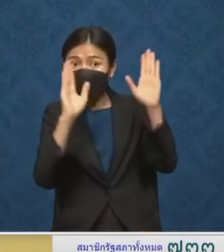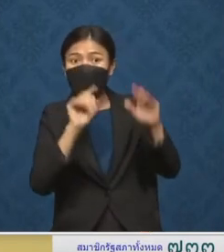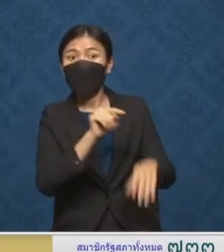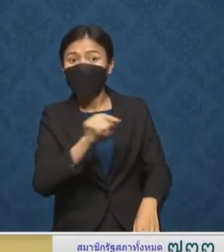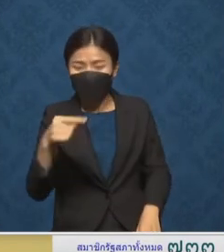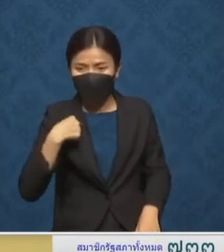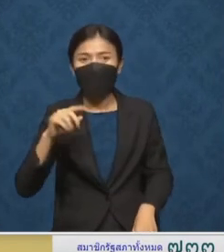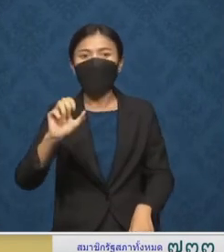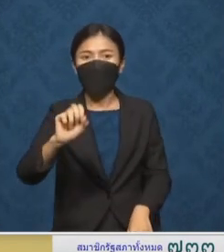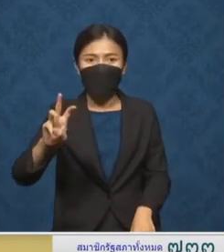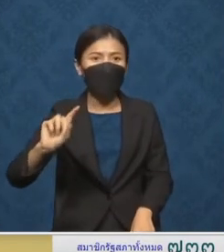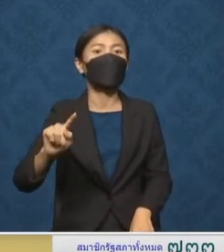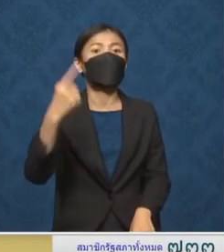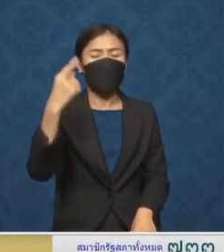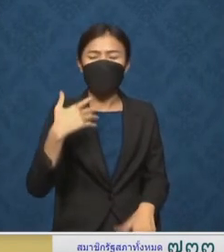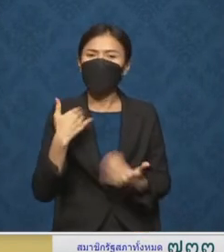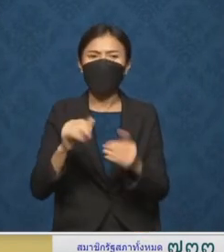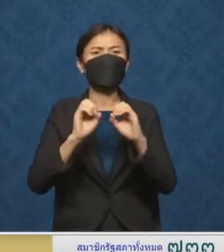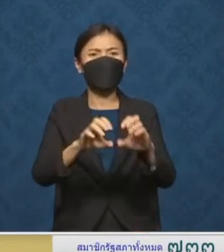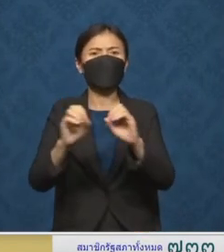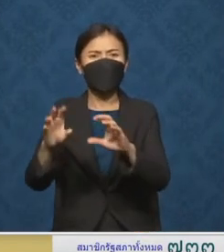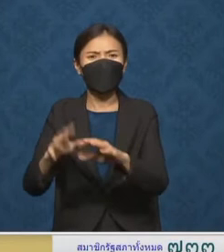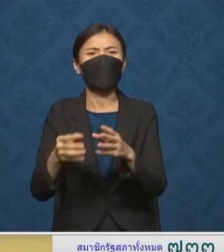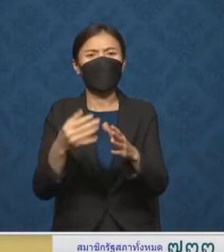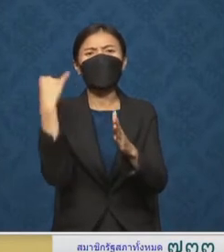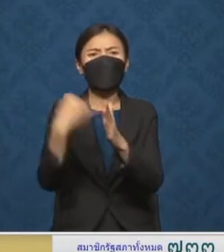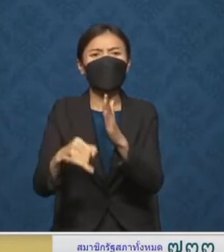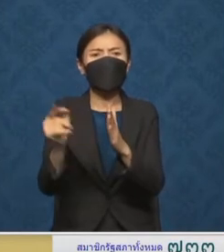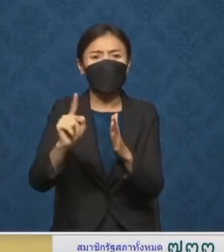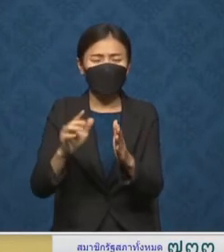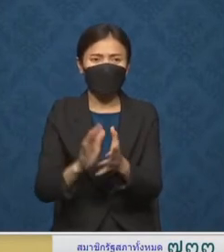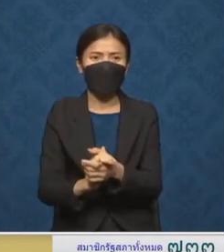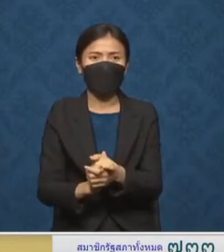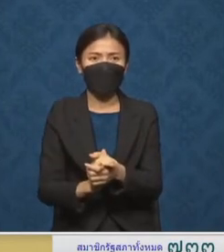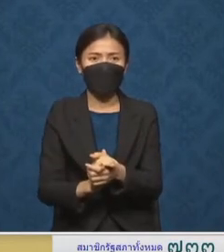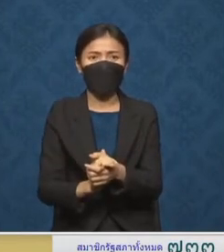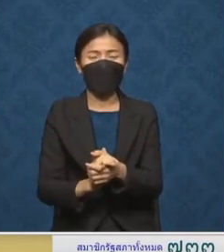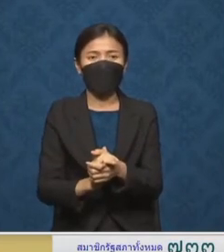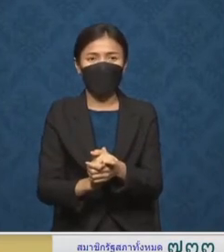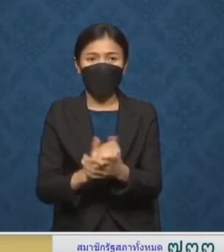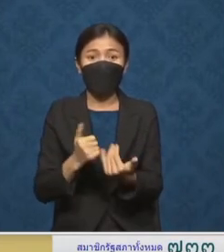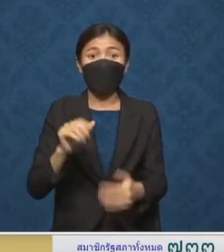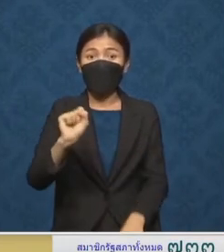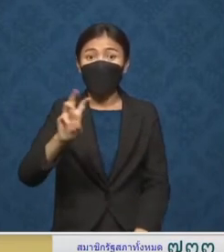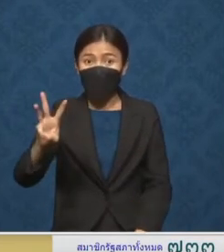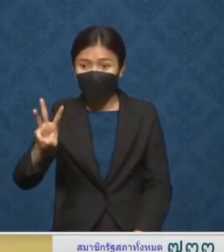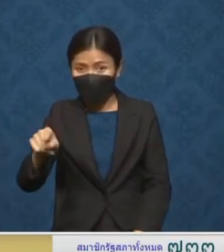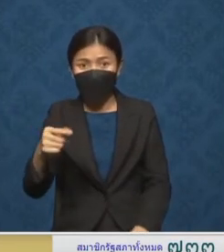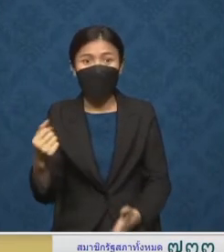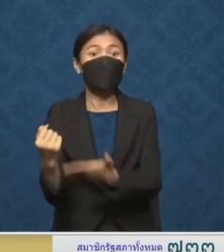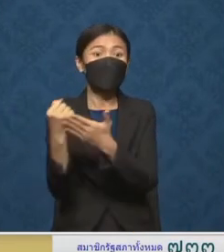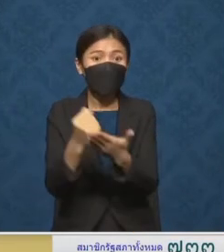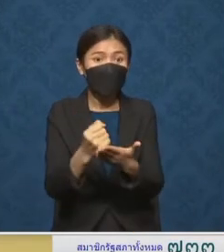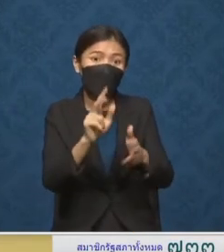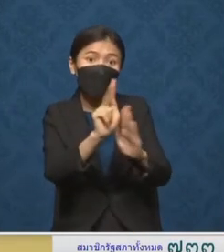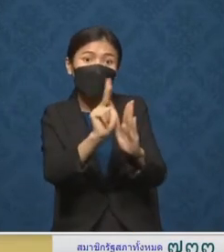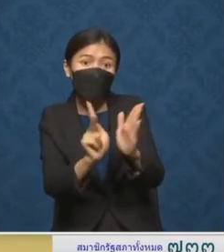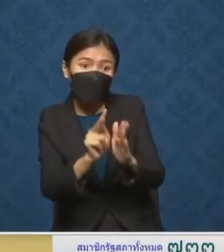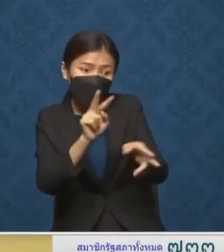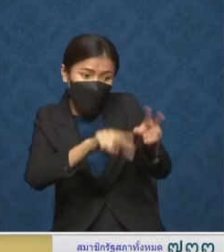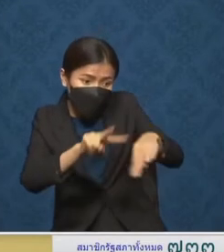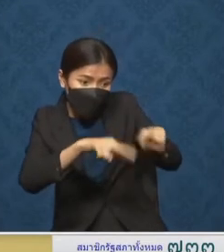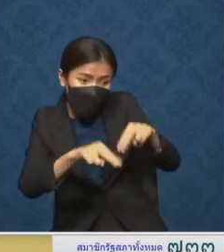จำกันมาผิดๆตลอดว่าอยู่ที่สะพานมีหน้าที่ในการช่วยกันกรองกฎหมายแต่แท้จริงแล้ว